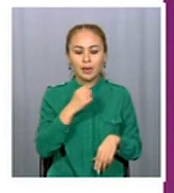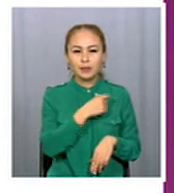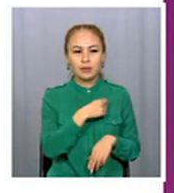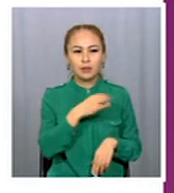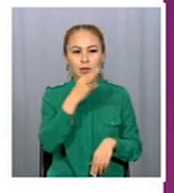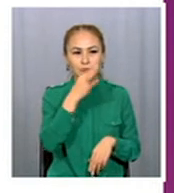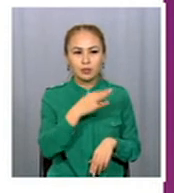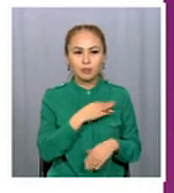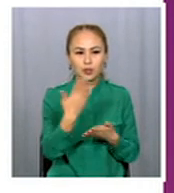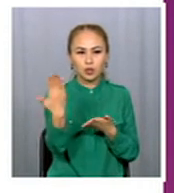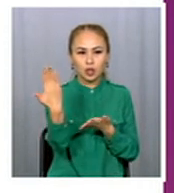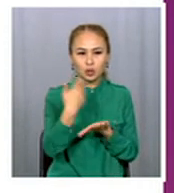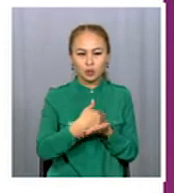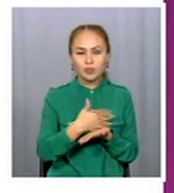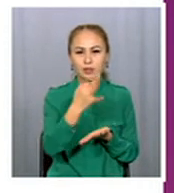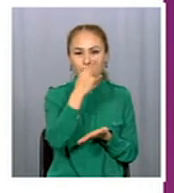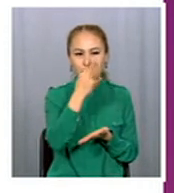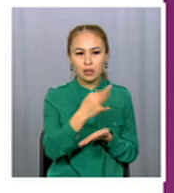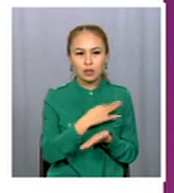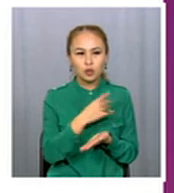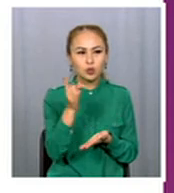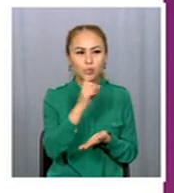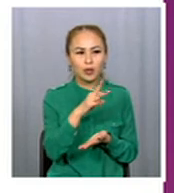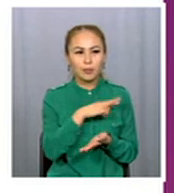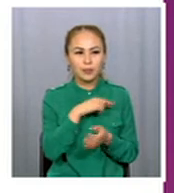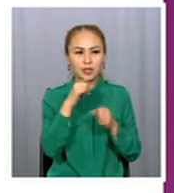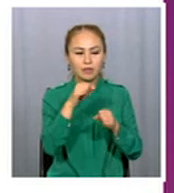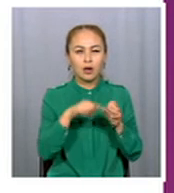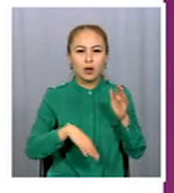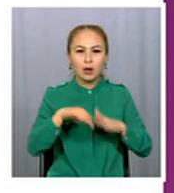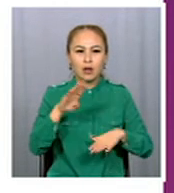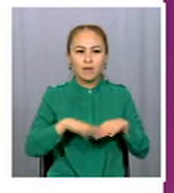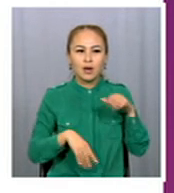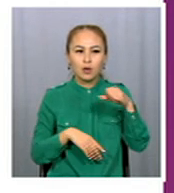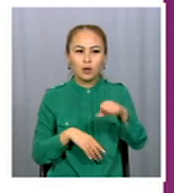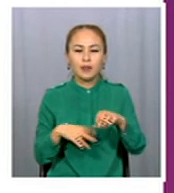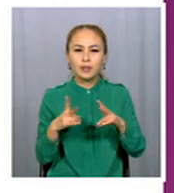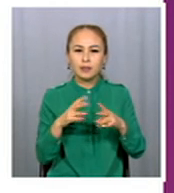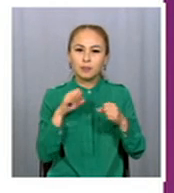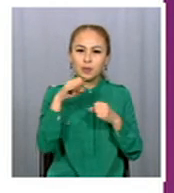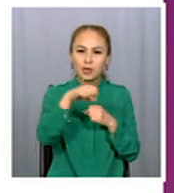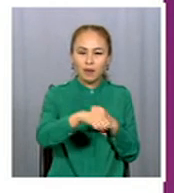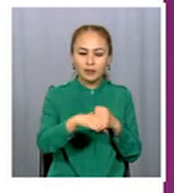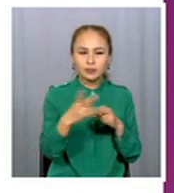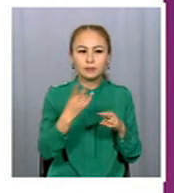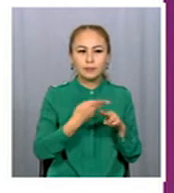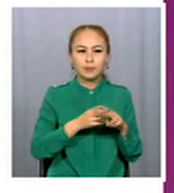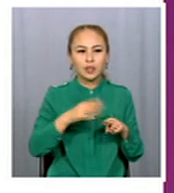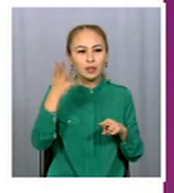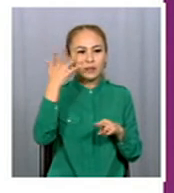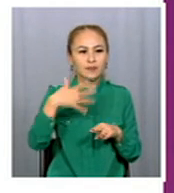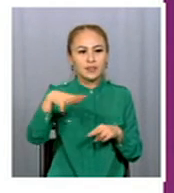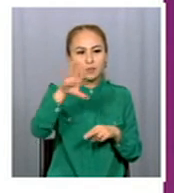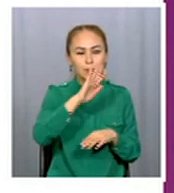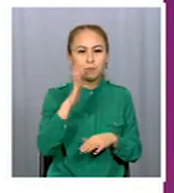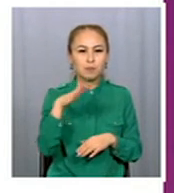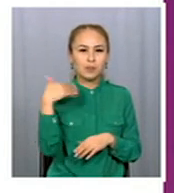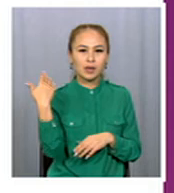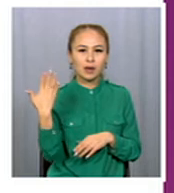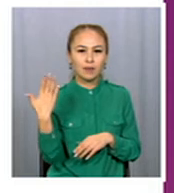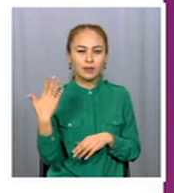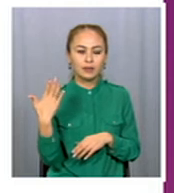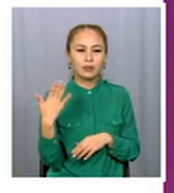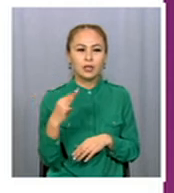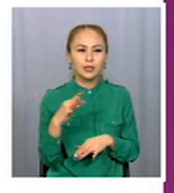тренер ко мне подошел и сказал, что я бью левой рукой вместо правой, в то время как все бьют только правой.